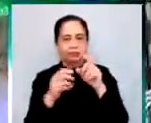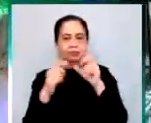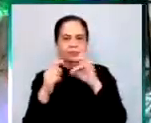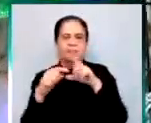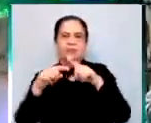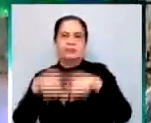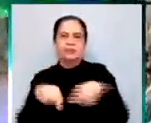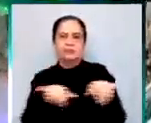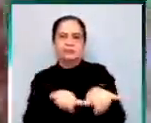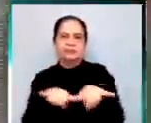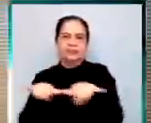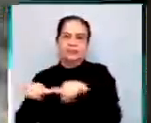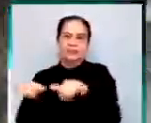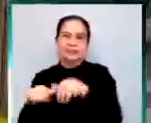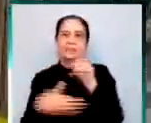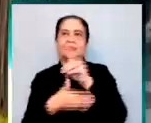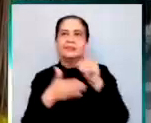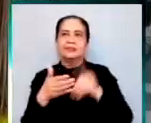sa laki at disenyo.